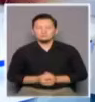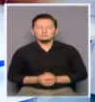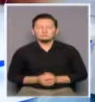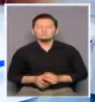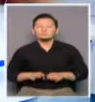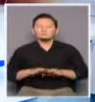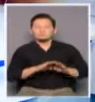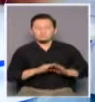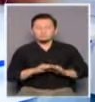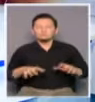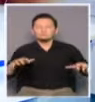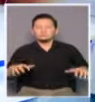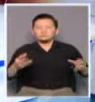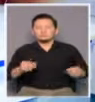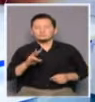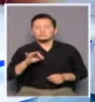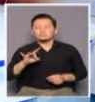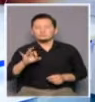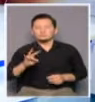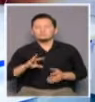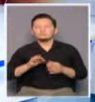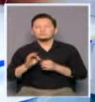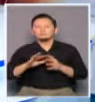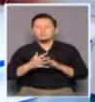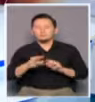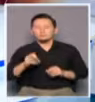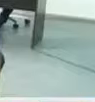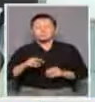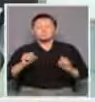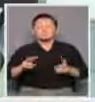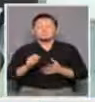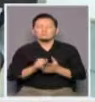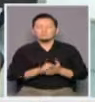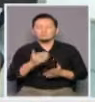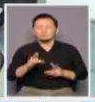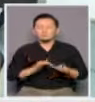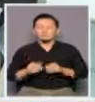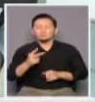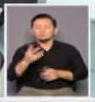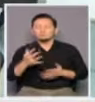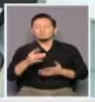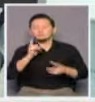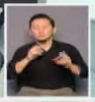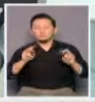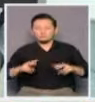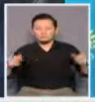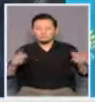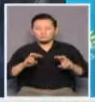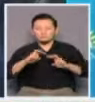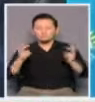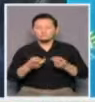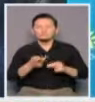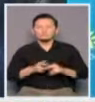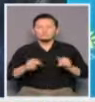Бірыңғай партия күніне орай Нұр Отан партиясы Махамбет аудандық филиалында кезектен тыс аудандық партия филиалының 25-ші конференциясы өтті.